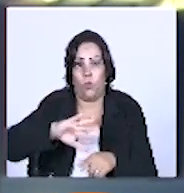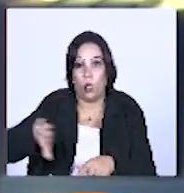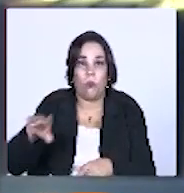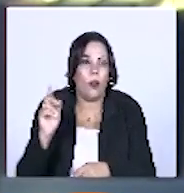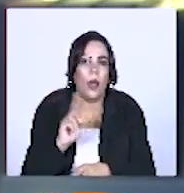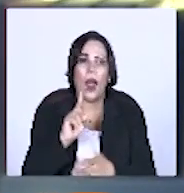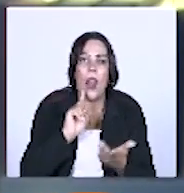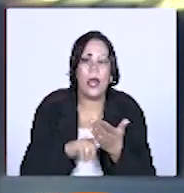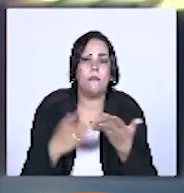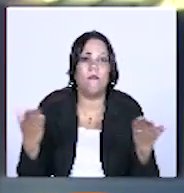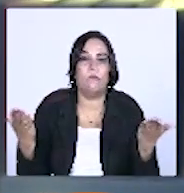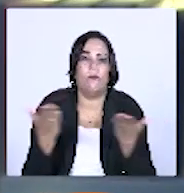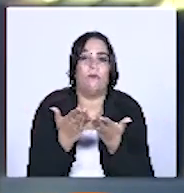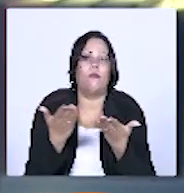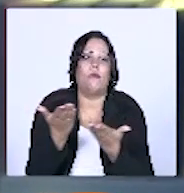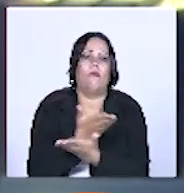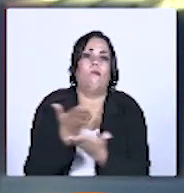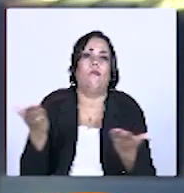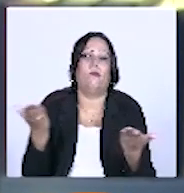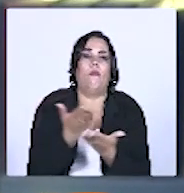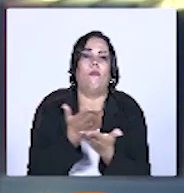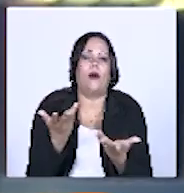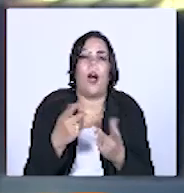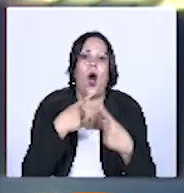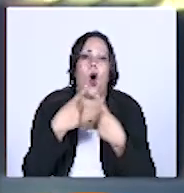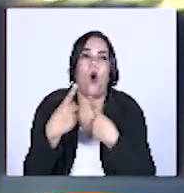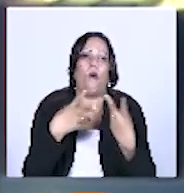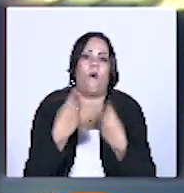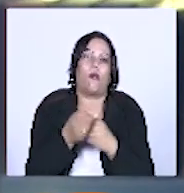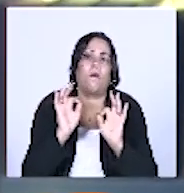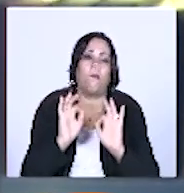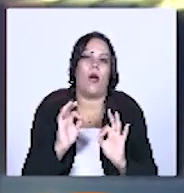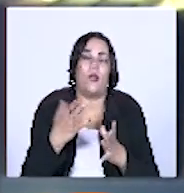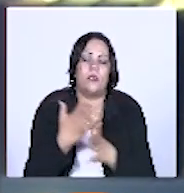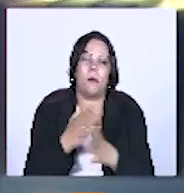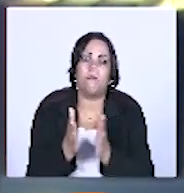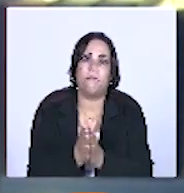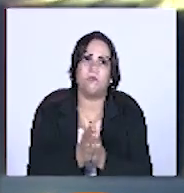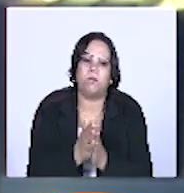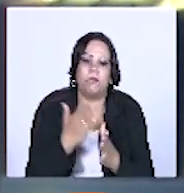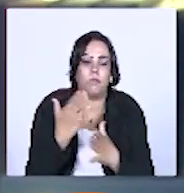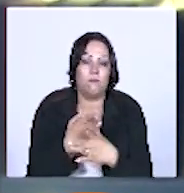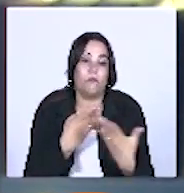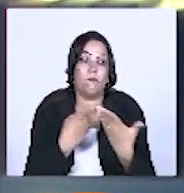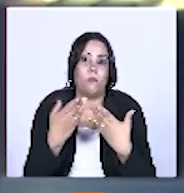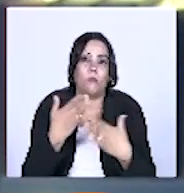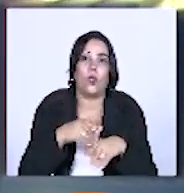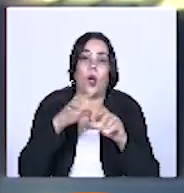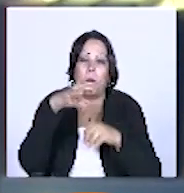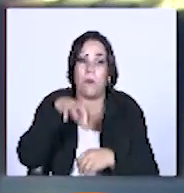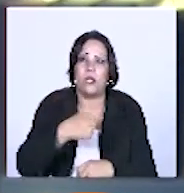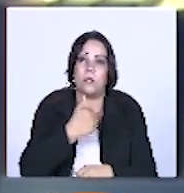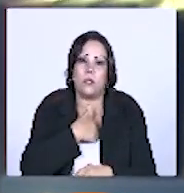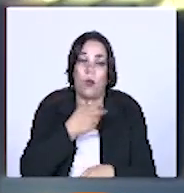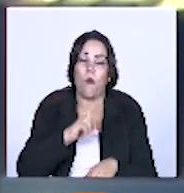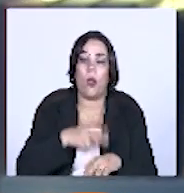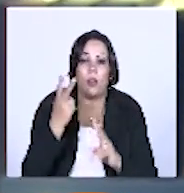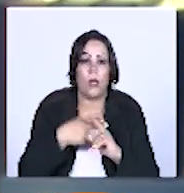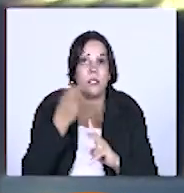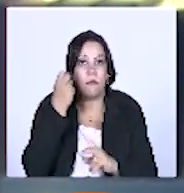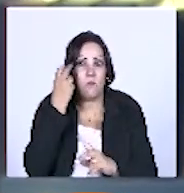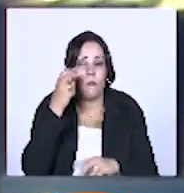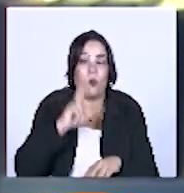لازم يبقى في حوار وده اللي بيشجع فكره الحوار على مستوى الدوله والمجتمع المدني والمثقفين